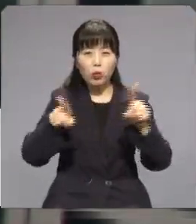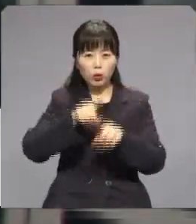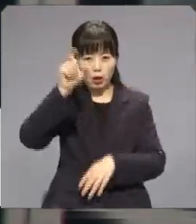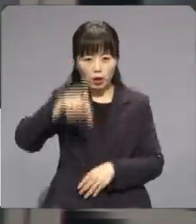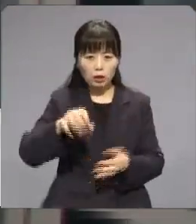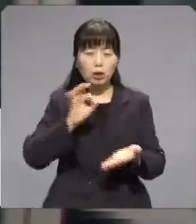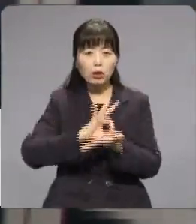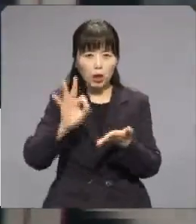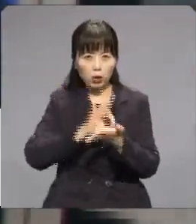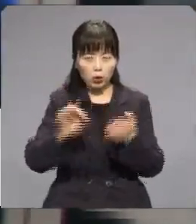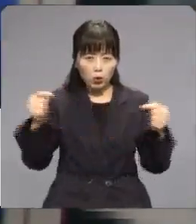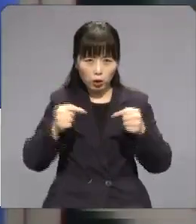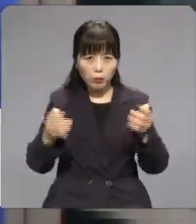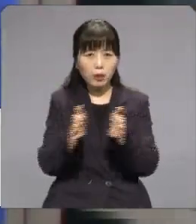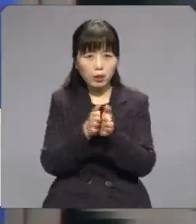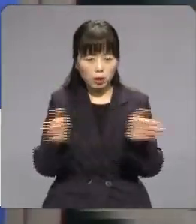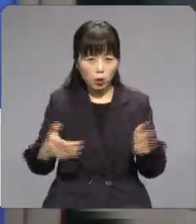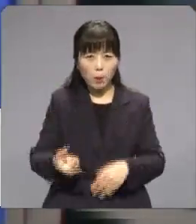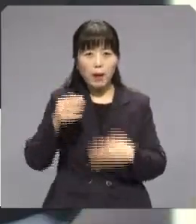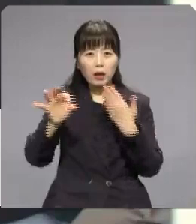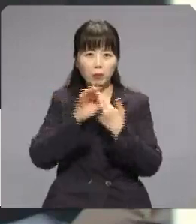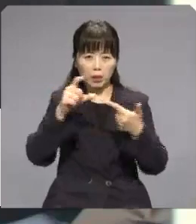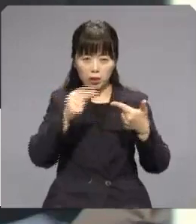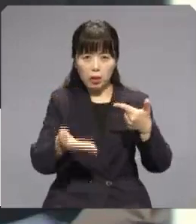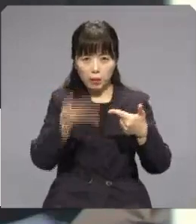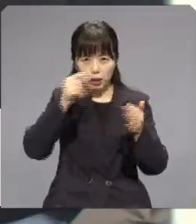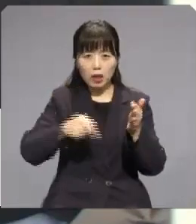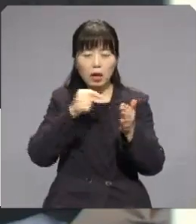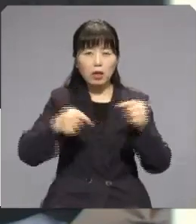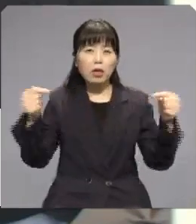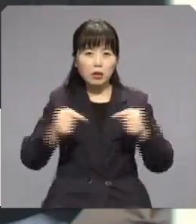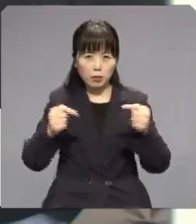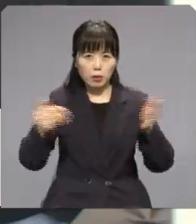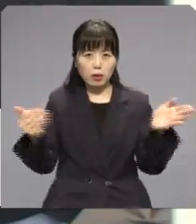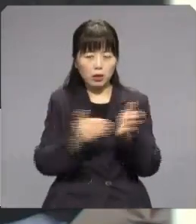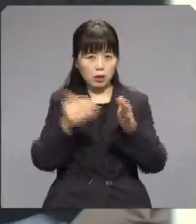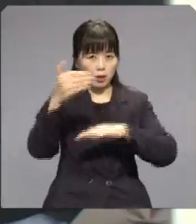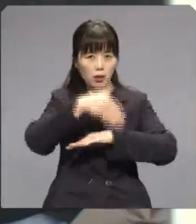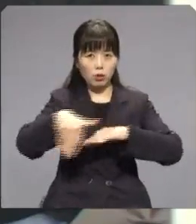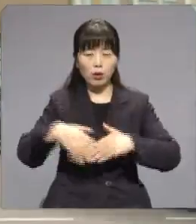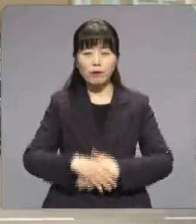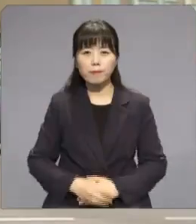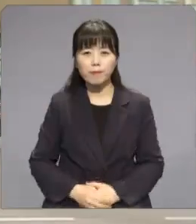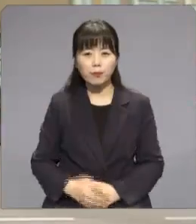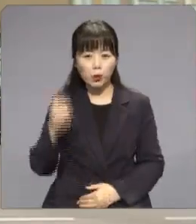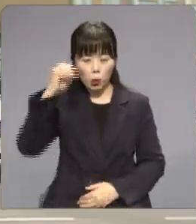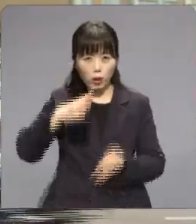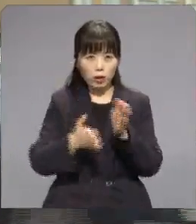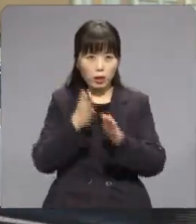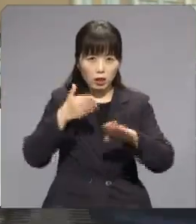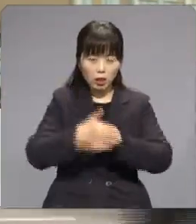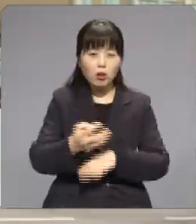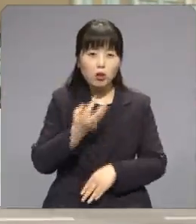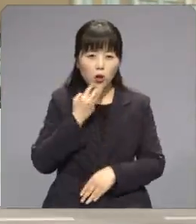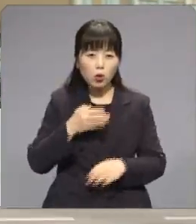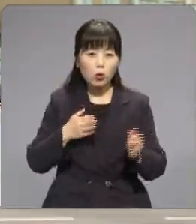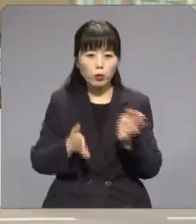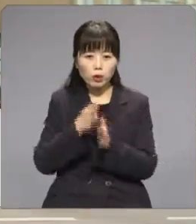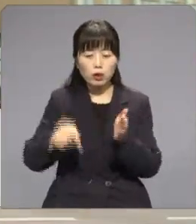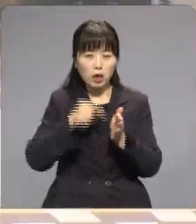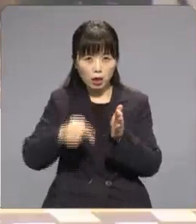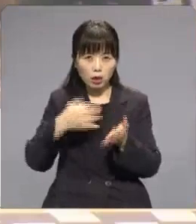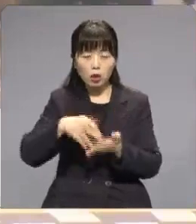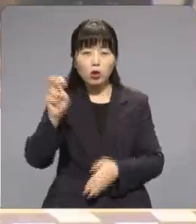위한 협의에 착수했고, 이르면 상반기 안에 협의를 끝낼 계획입니다. 고양시를 지나는 서울 시내버스